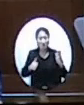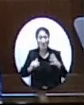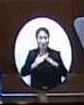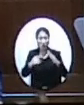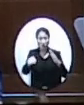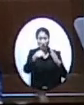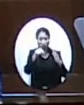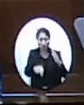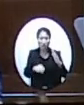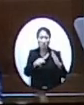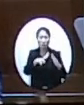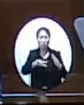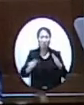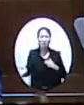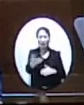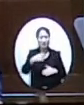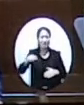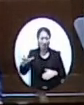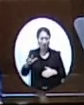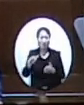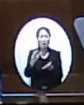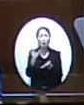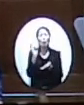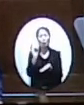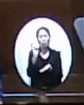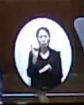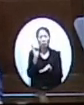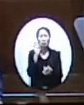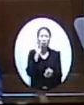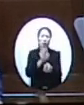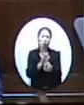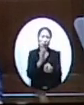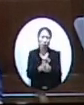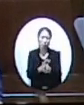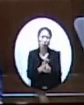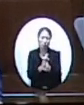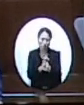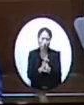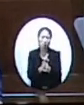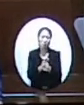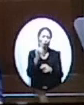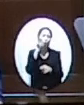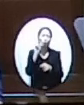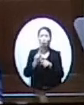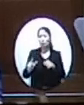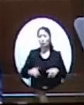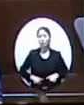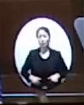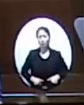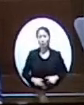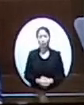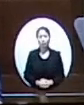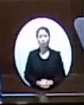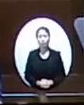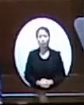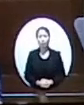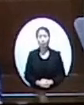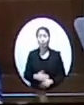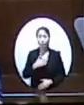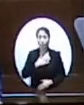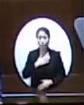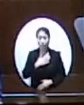대해 성면 해체, 제거 비용을 지원한 것도 고민해야 합니다.